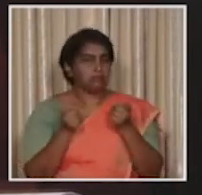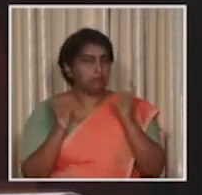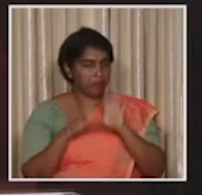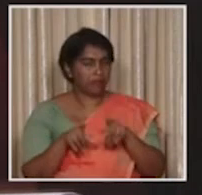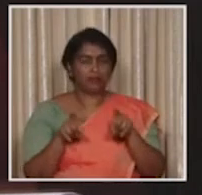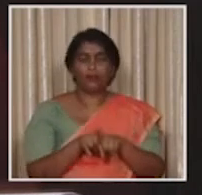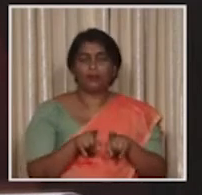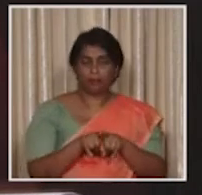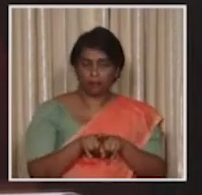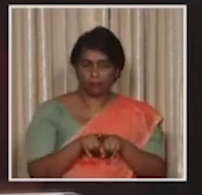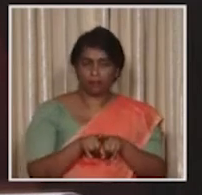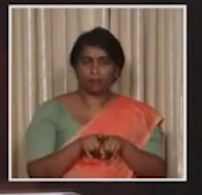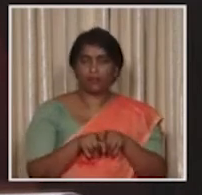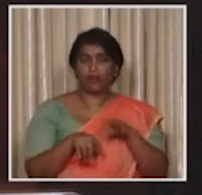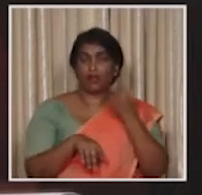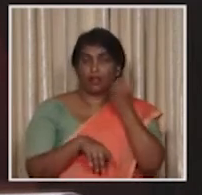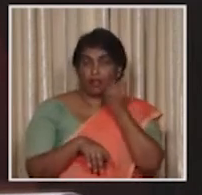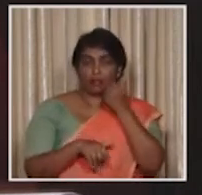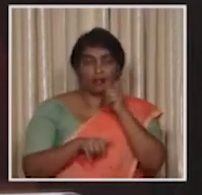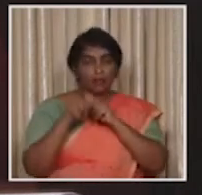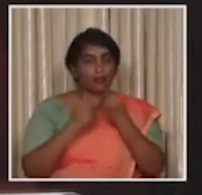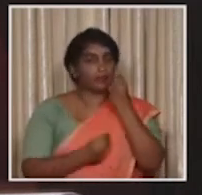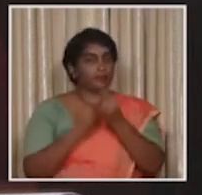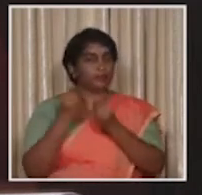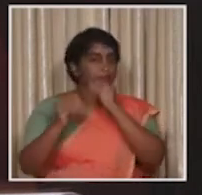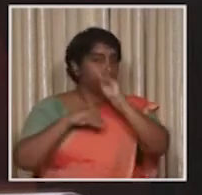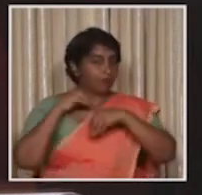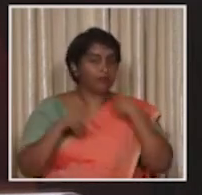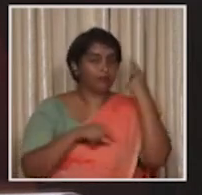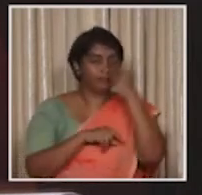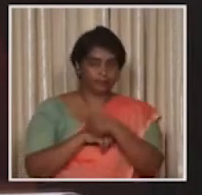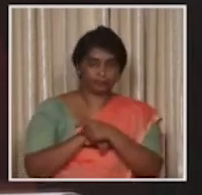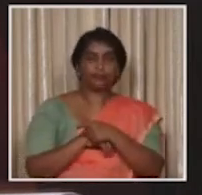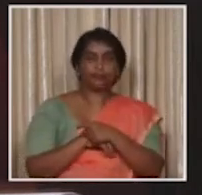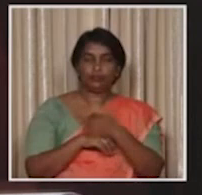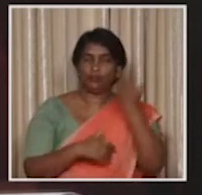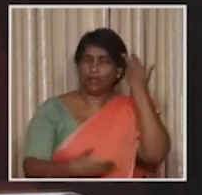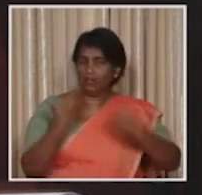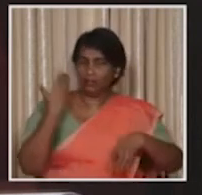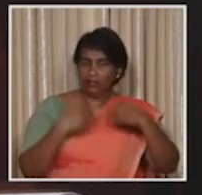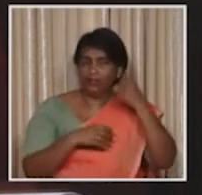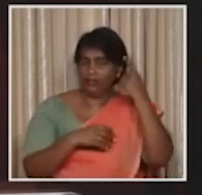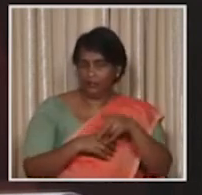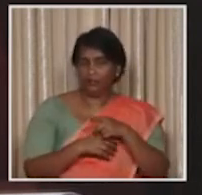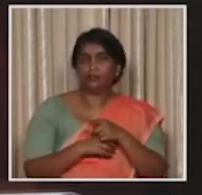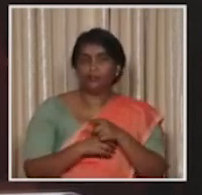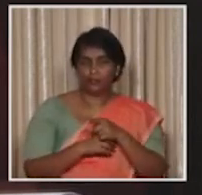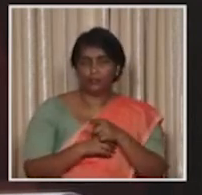පරිදි රෝගී සත්කාරක සේවා ලබා ගැනීමට ගොස් ජීවිත අහිමිවීම පිළිබඳව